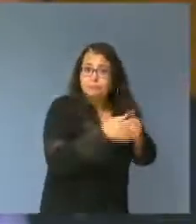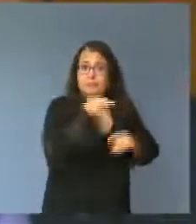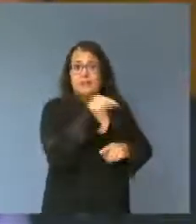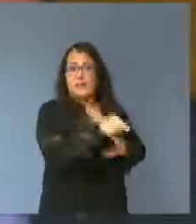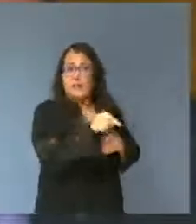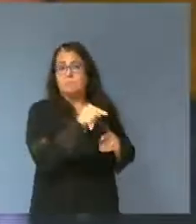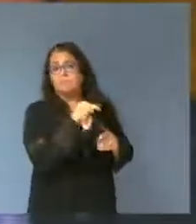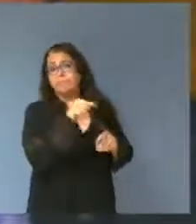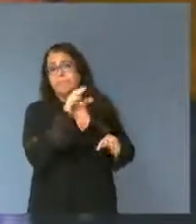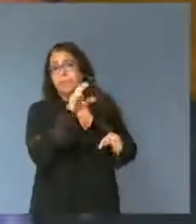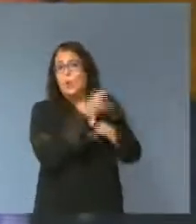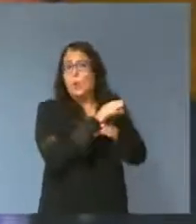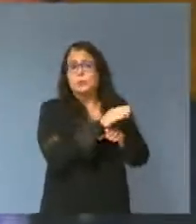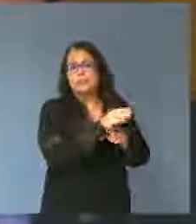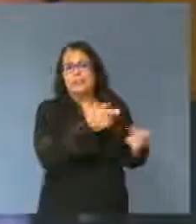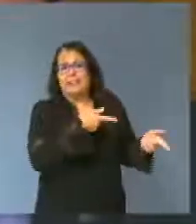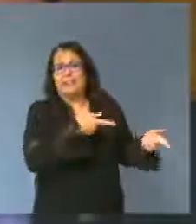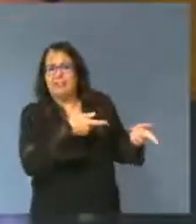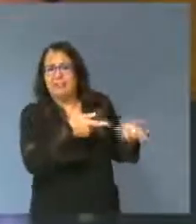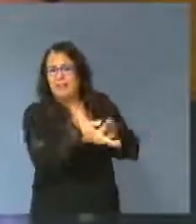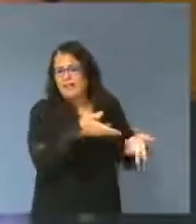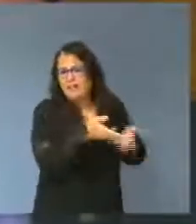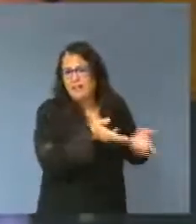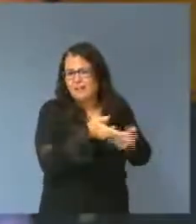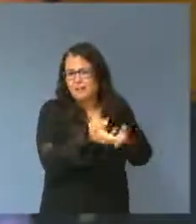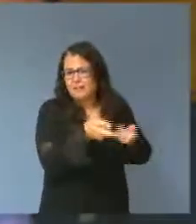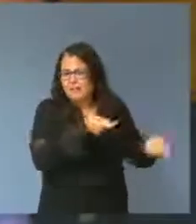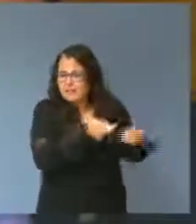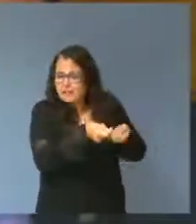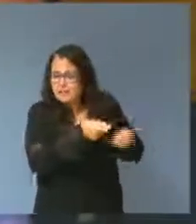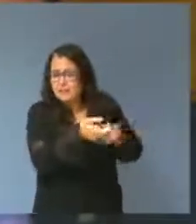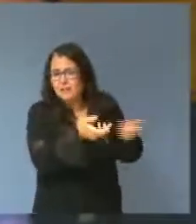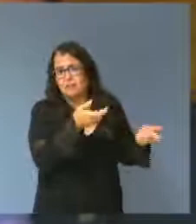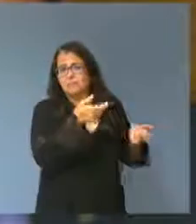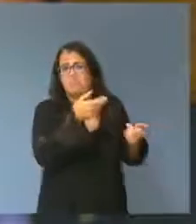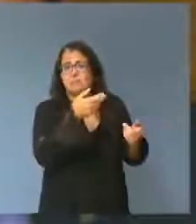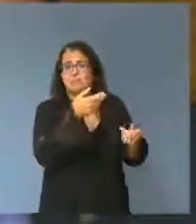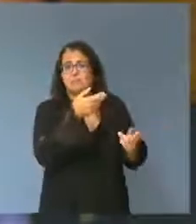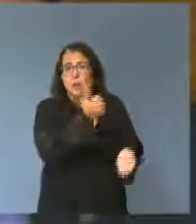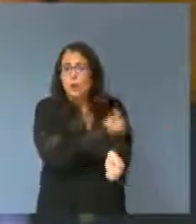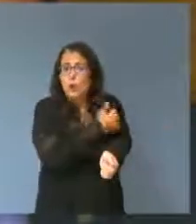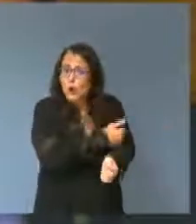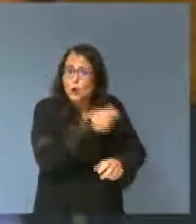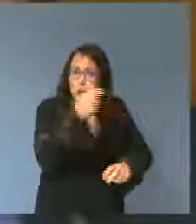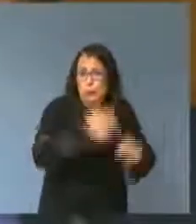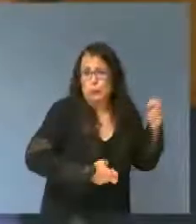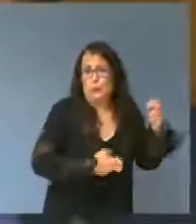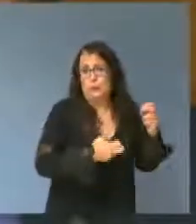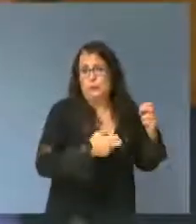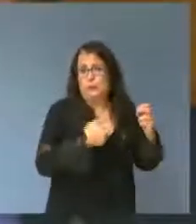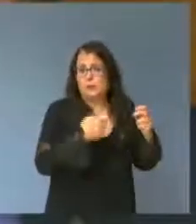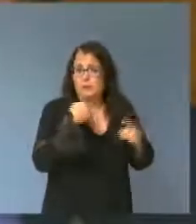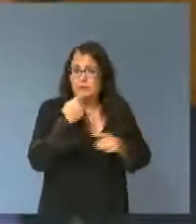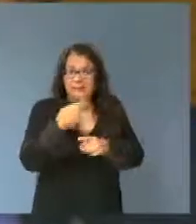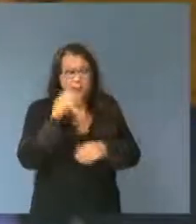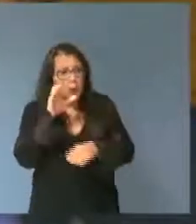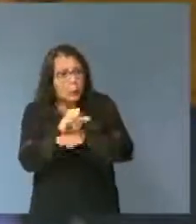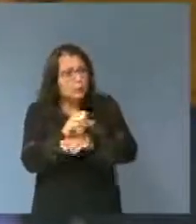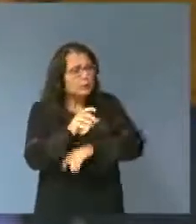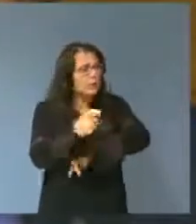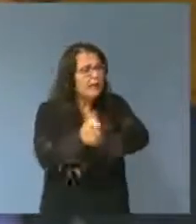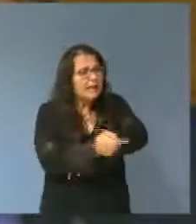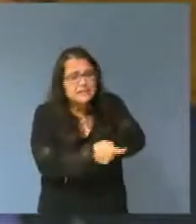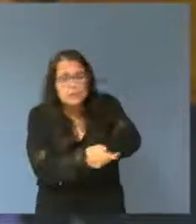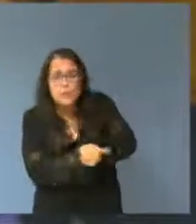drogue dure, de mettre aussi de l'argent dans la prévention, dans la lutte contre justement l'addiction et les addictions et contre les trafics de